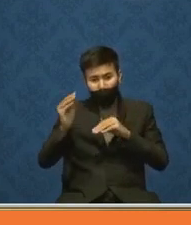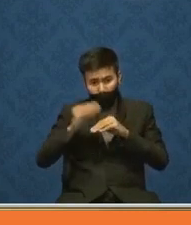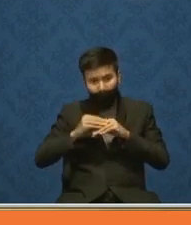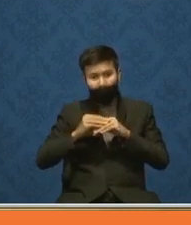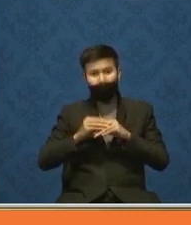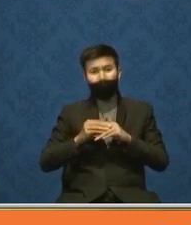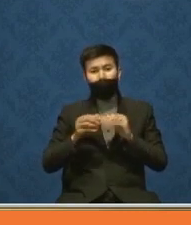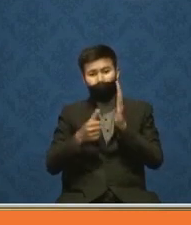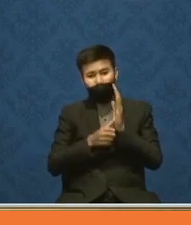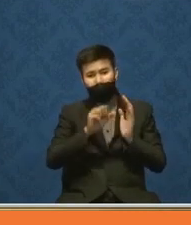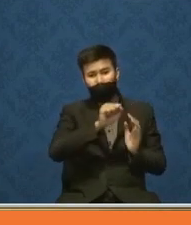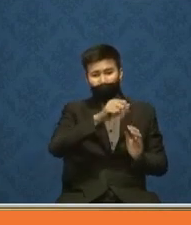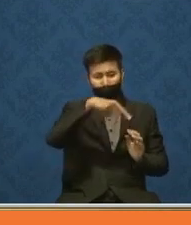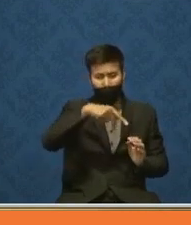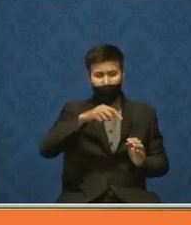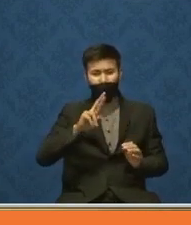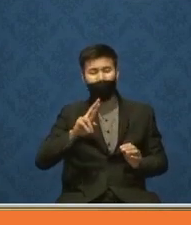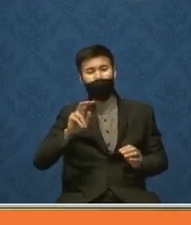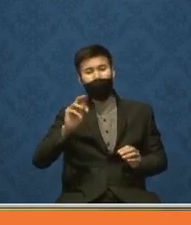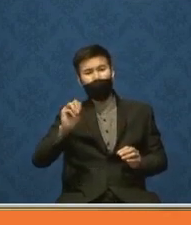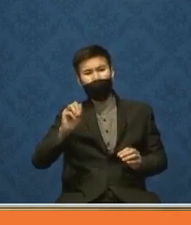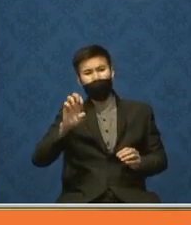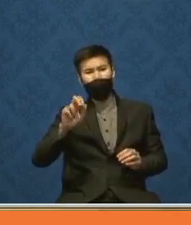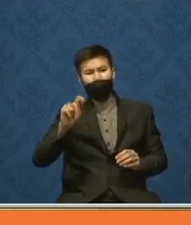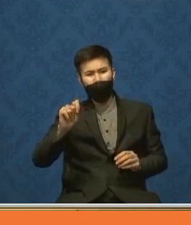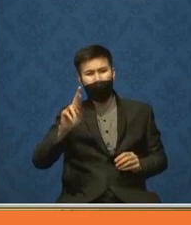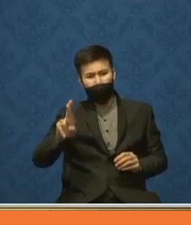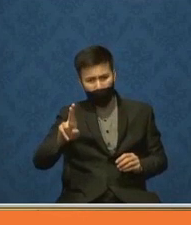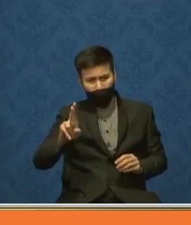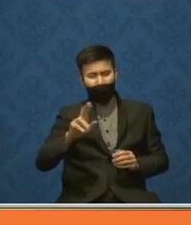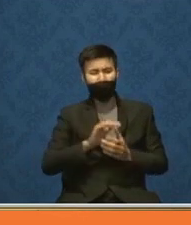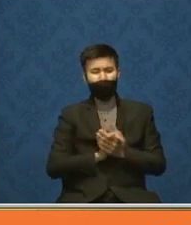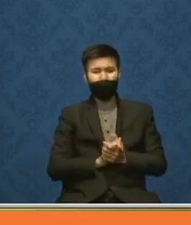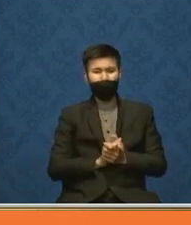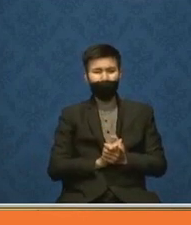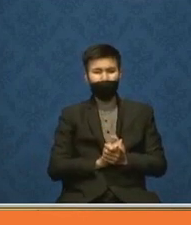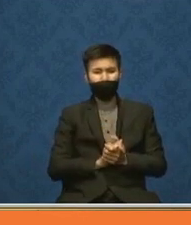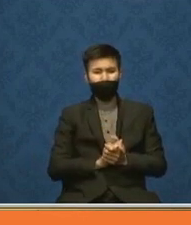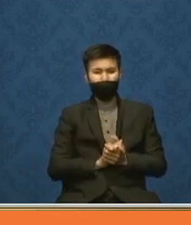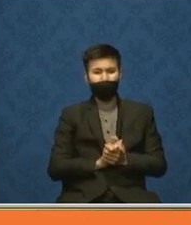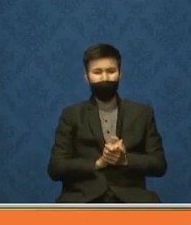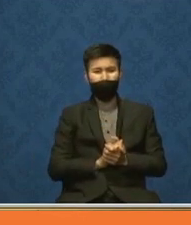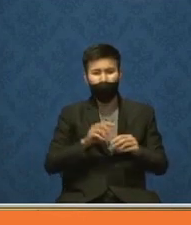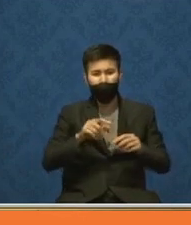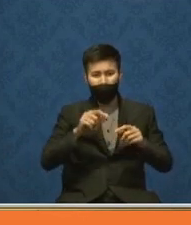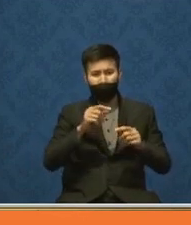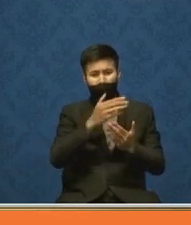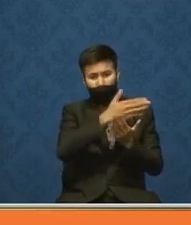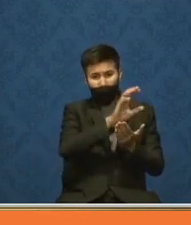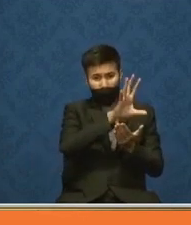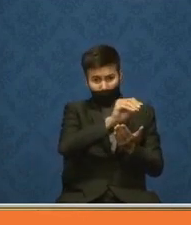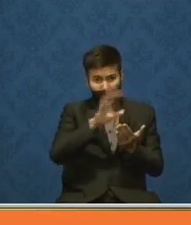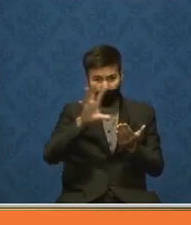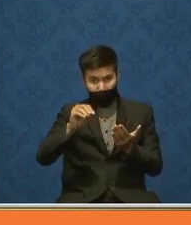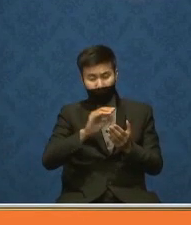มและภาษีสรรพสามิตตามมูลค่ากิจกรรมเศรษฐกิจที่เกิดขึ้นจริงในแต่ละพื้นที่ครับแบ่งกัน 50-50 ครับท้องถิ่นจะกล